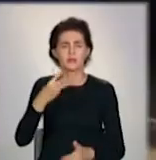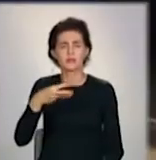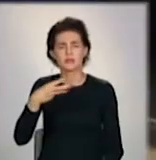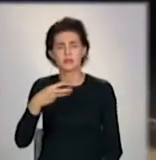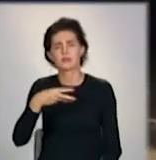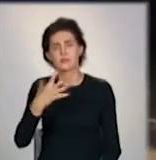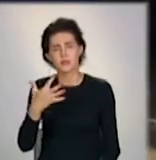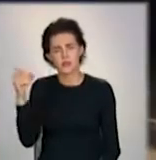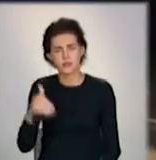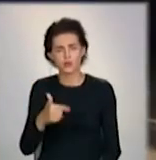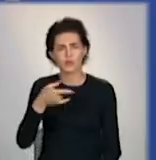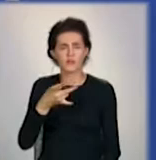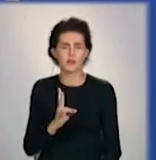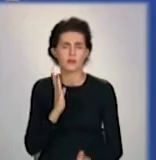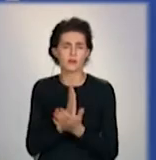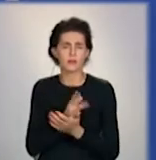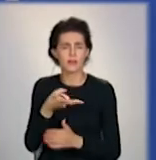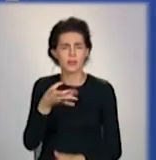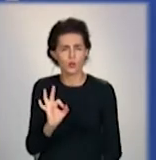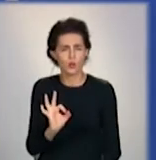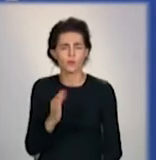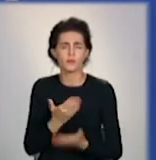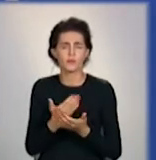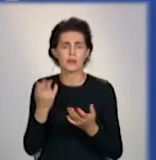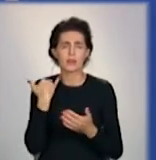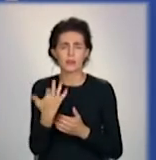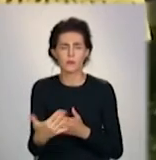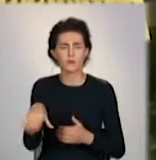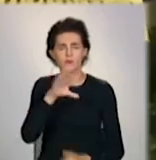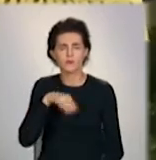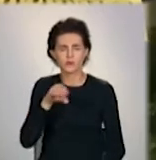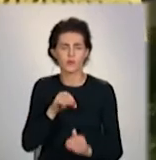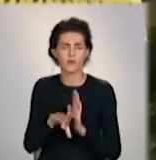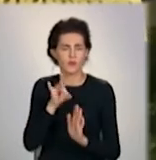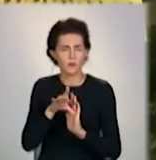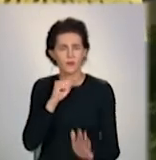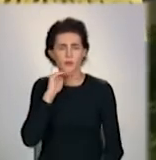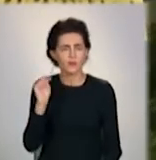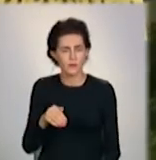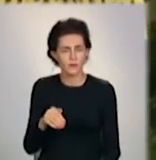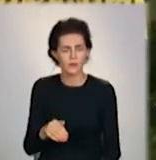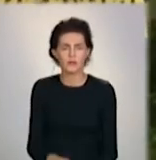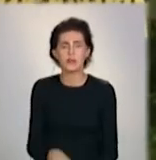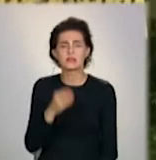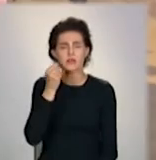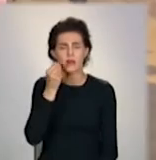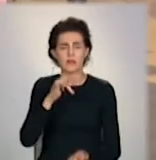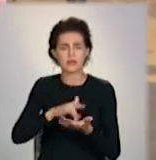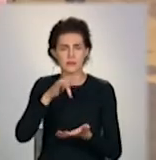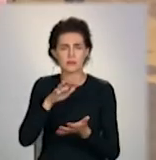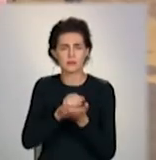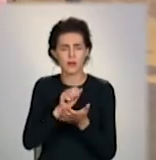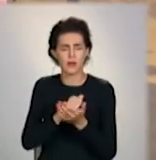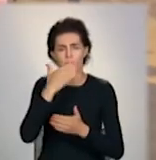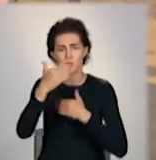тисяч гривень, але ж потрібні компетенції. Нині, наприклад, у Слов'янському центрі зайнятості